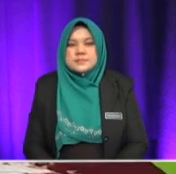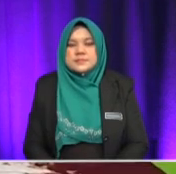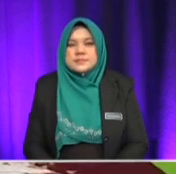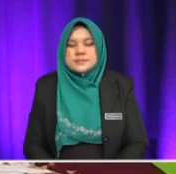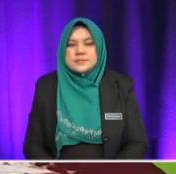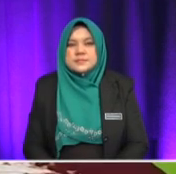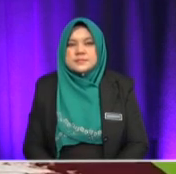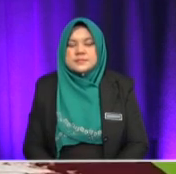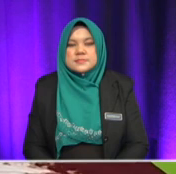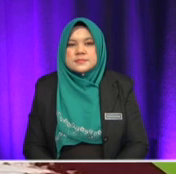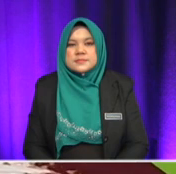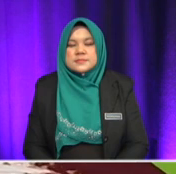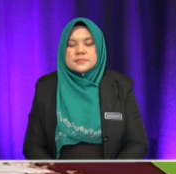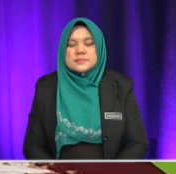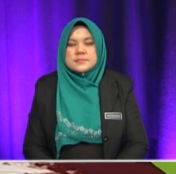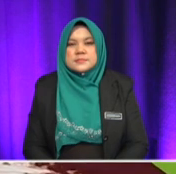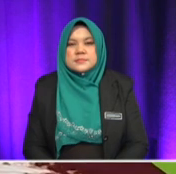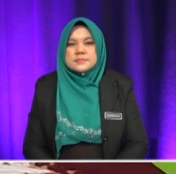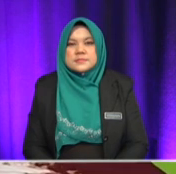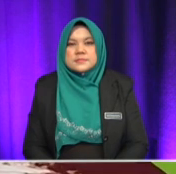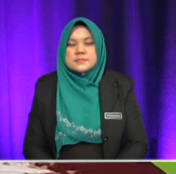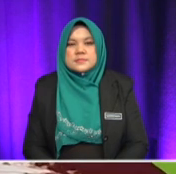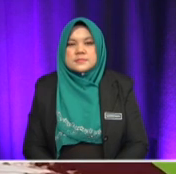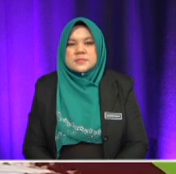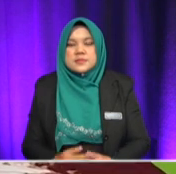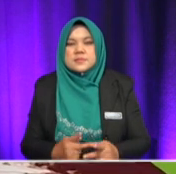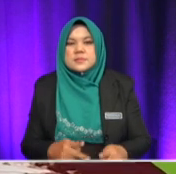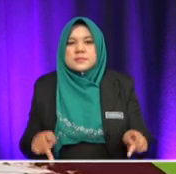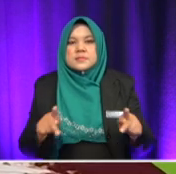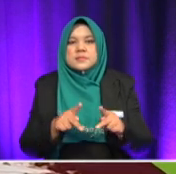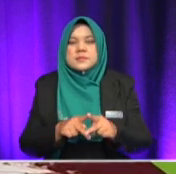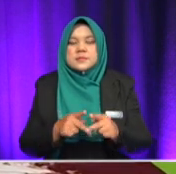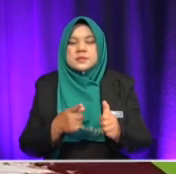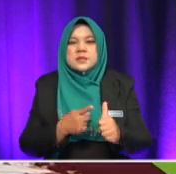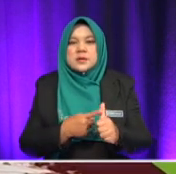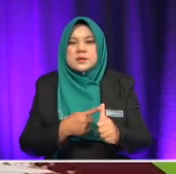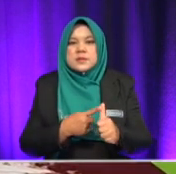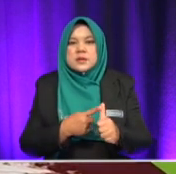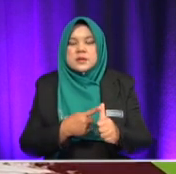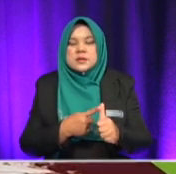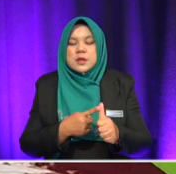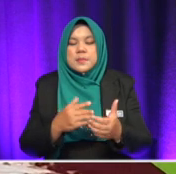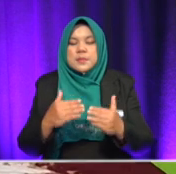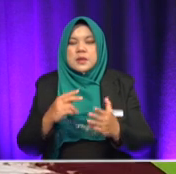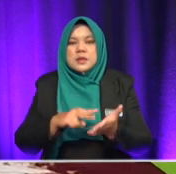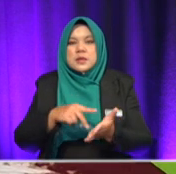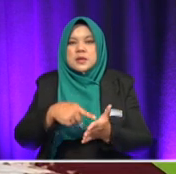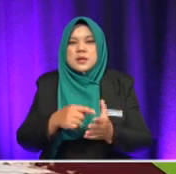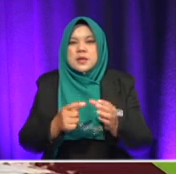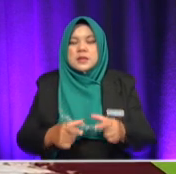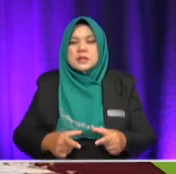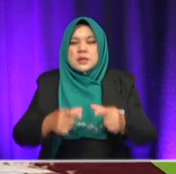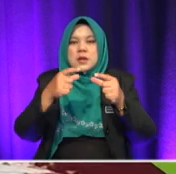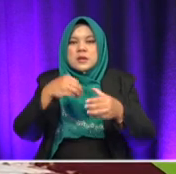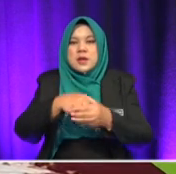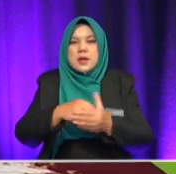kepentingan pertama ialah apabila kita menunaikan zakat Kita sebenarnya telah menegakkan salah satu tiang dalam agama Islam